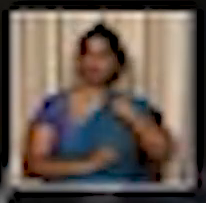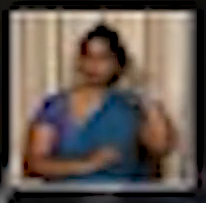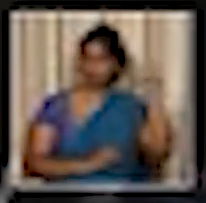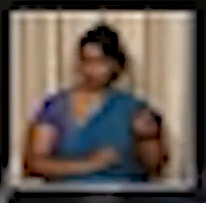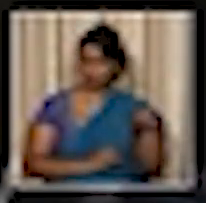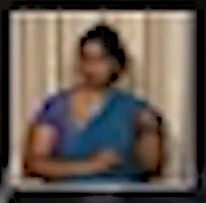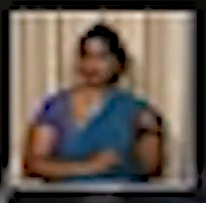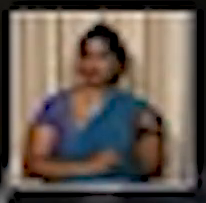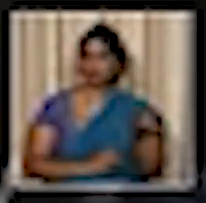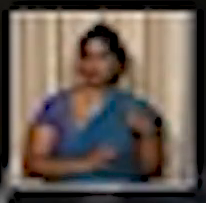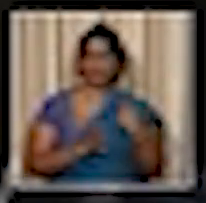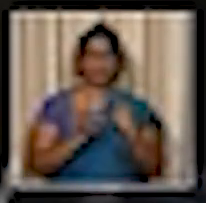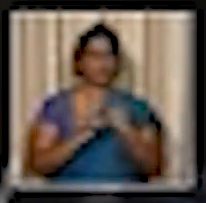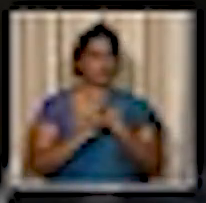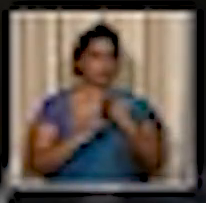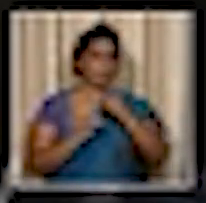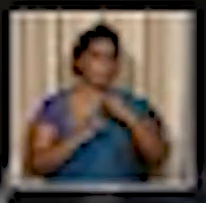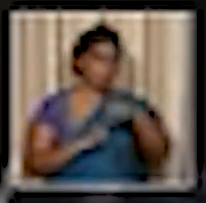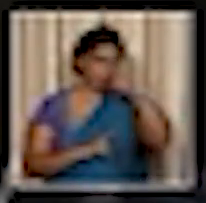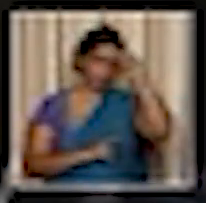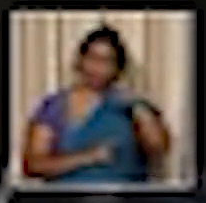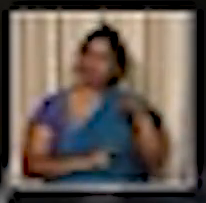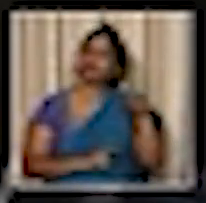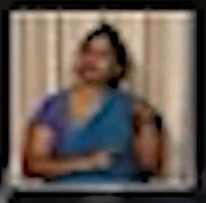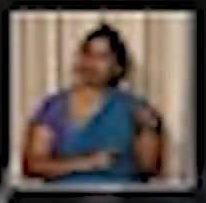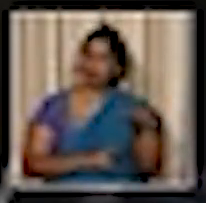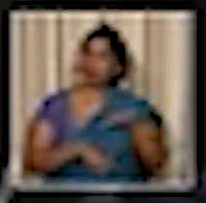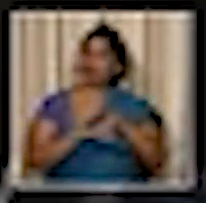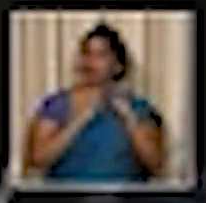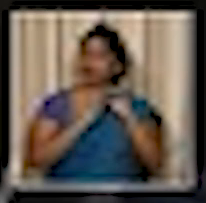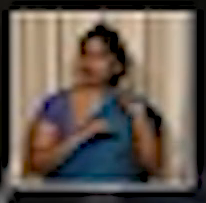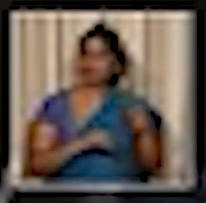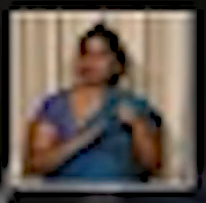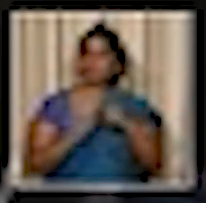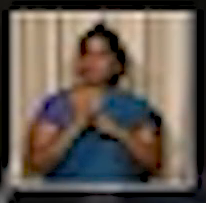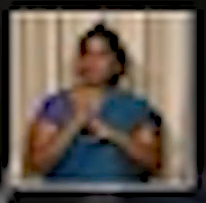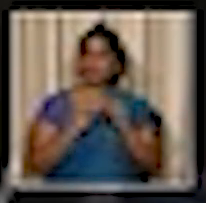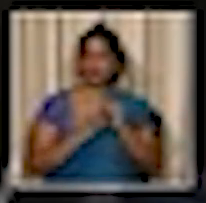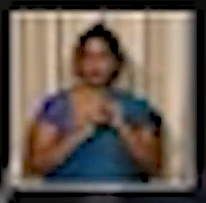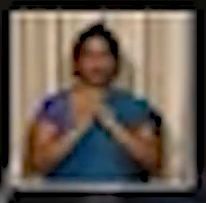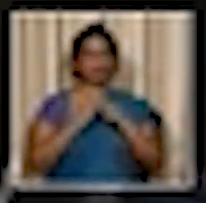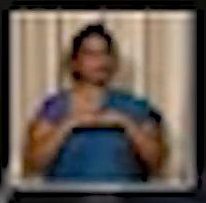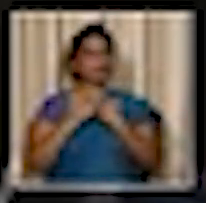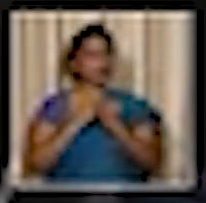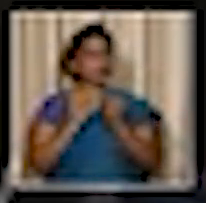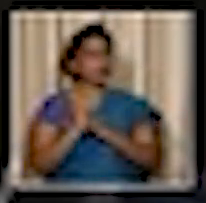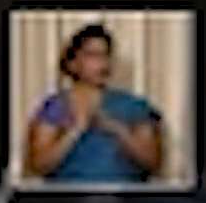වන ක්‍රිෂාන්ත පෙරේරා මහතා එම රෝහලේ ජවිපේ වෘත්තීය සමිති සමාජිකයෙකු